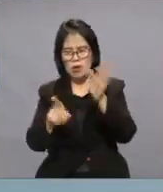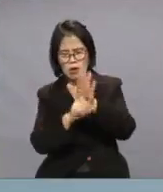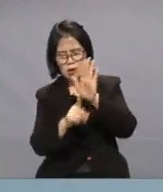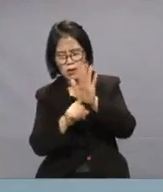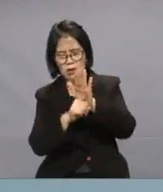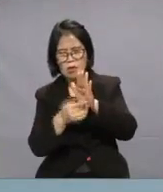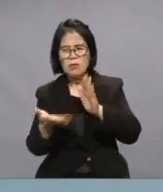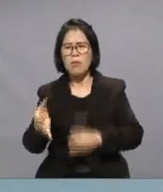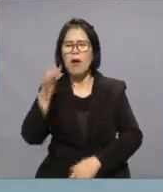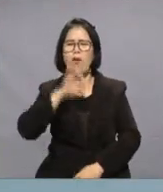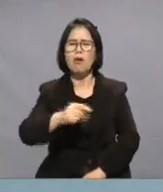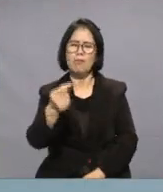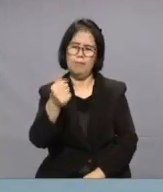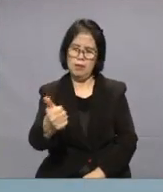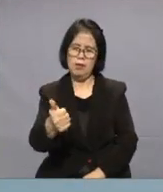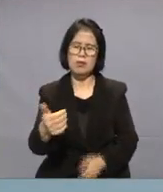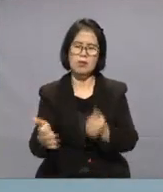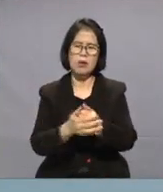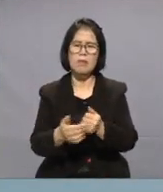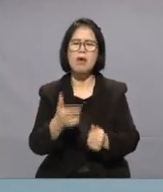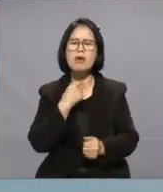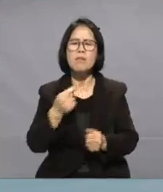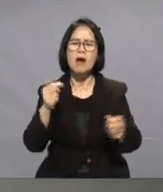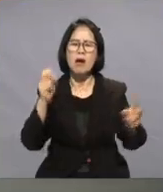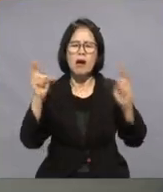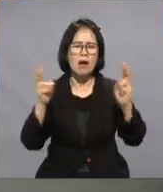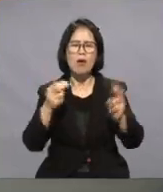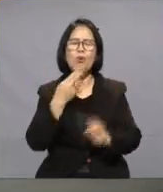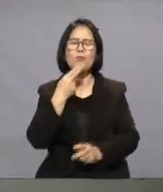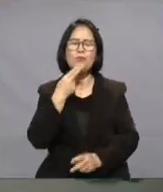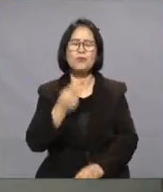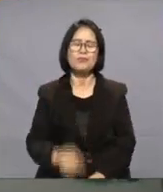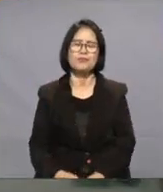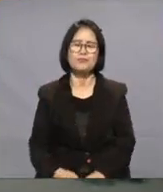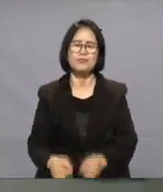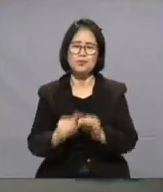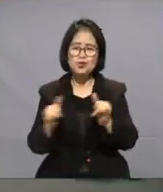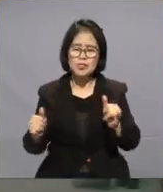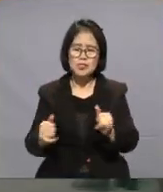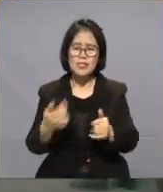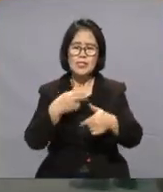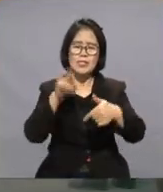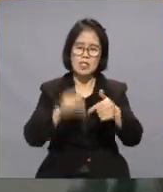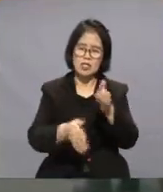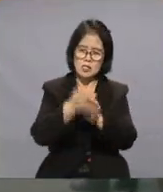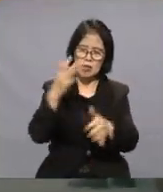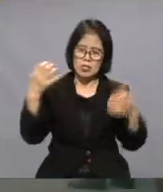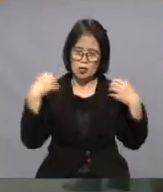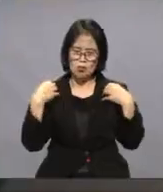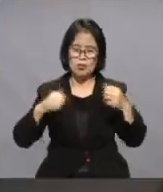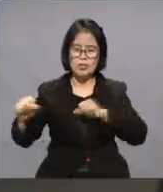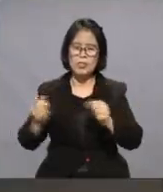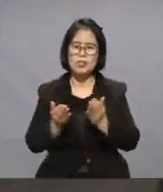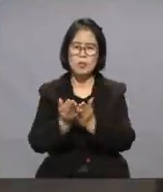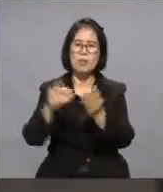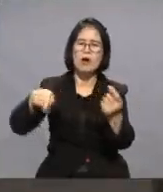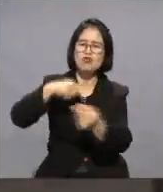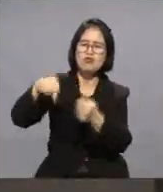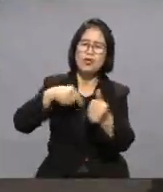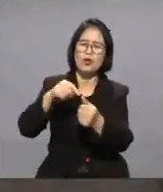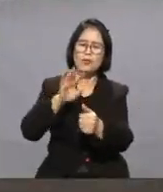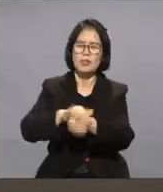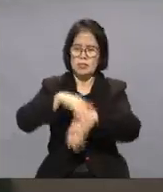낮은 수익성을 이유로 희망 사업자가 나오지 않고 있습니다. 주민들은 인천시와 정부가 나서 선박 운영비를 전액